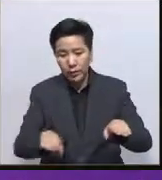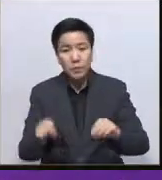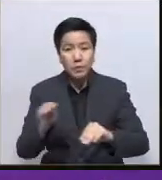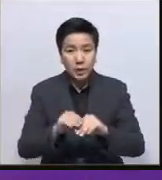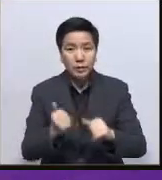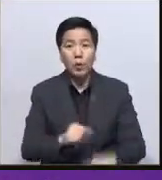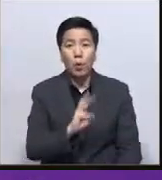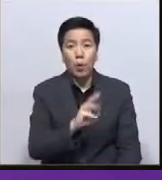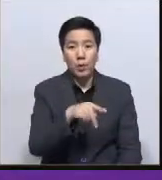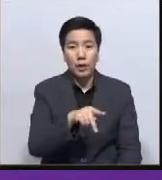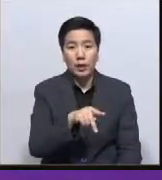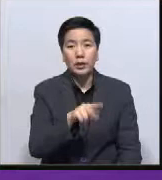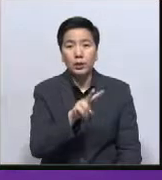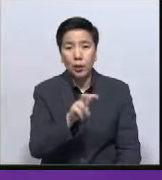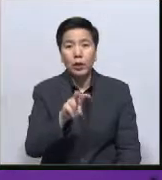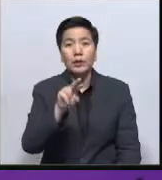กติวันละ